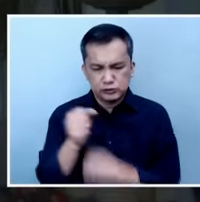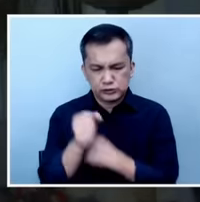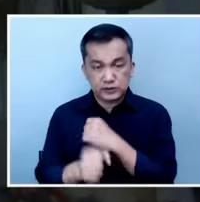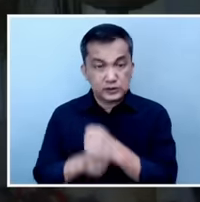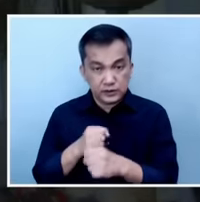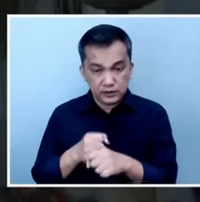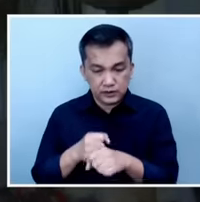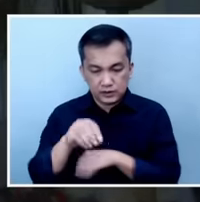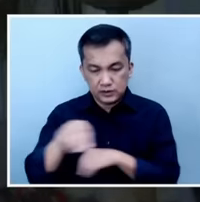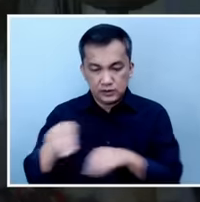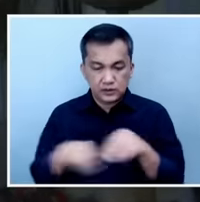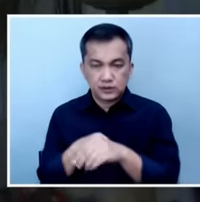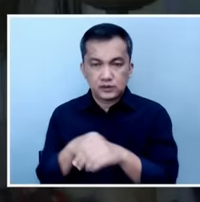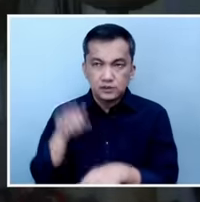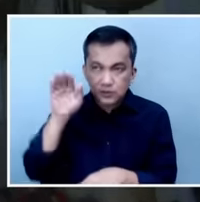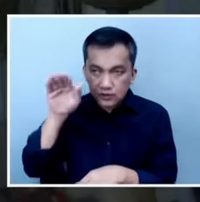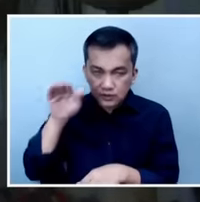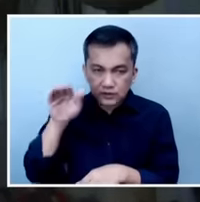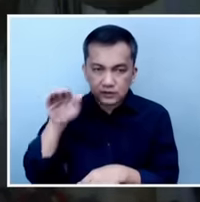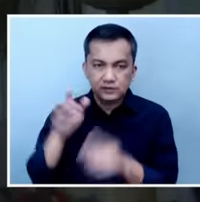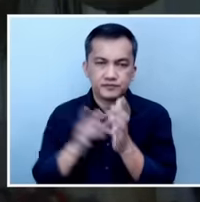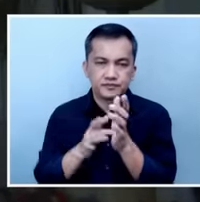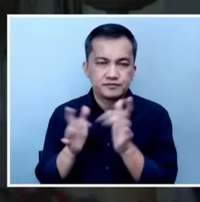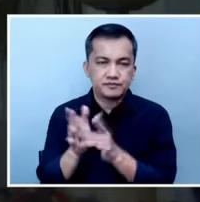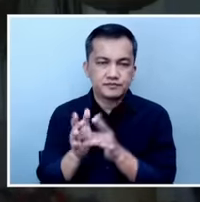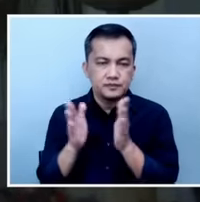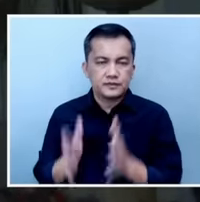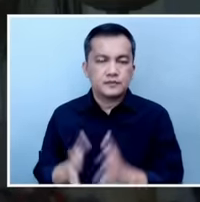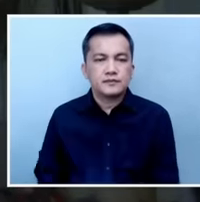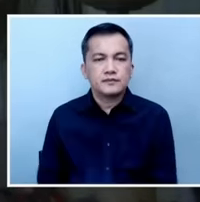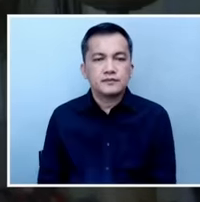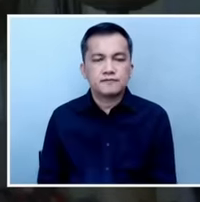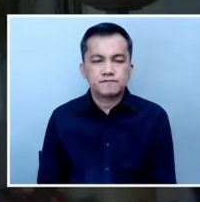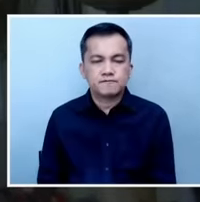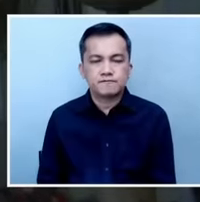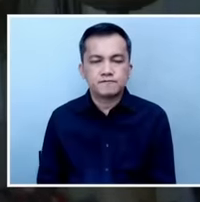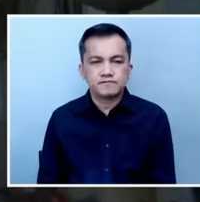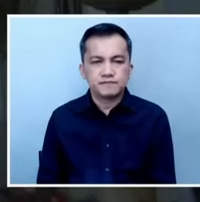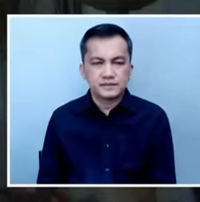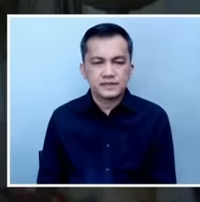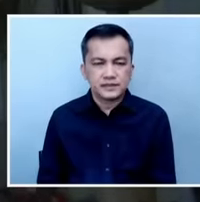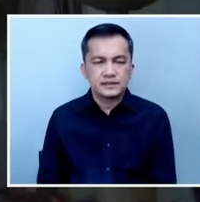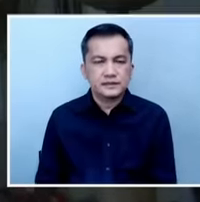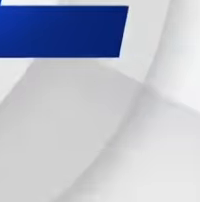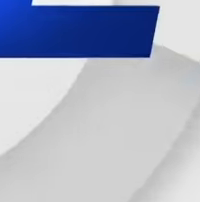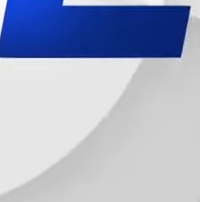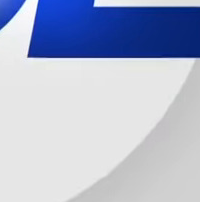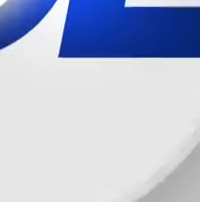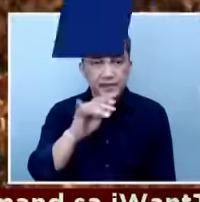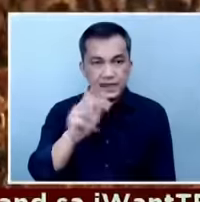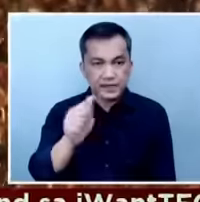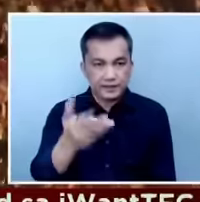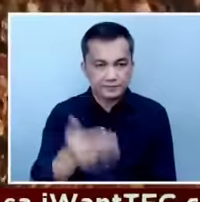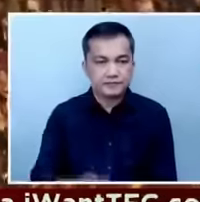kahilingan nila kay Heso Kristo. Nagpapatrol, Bianca Dava.